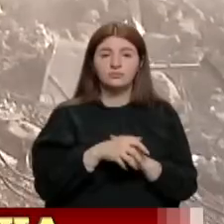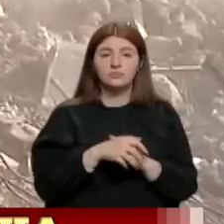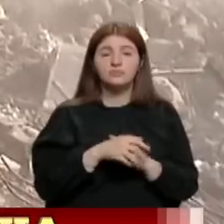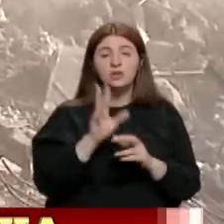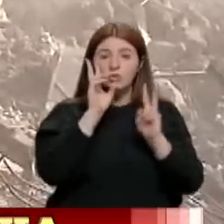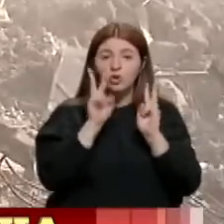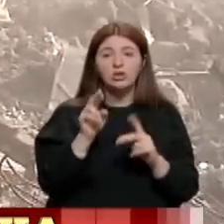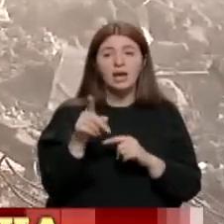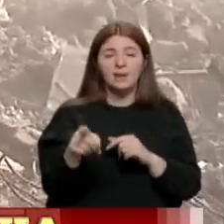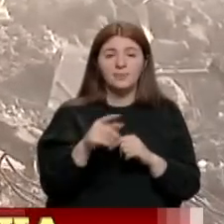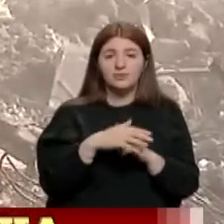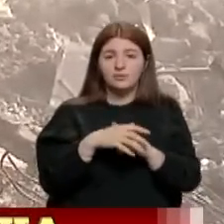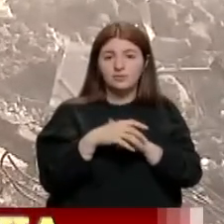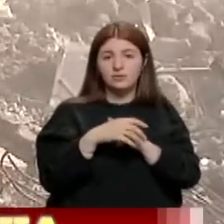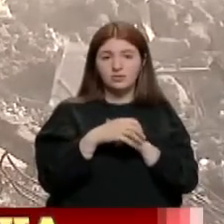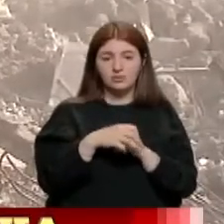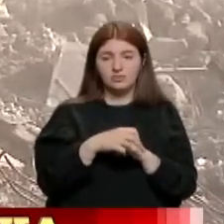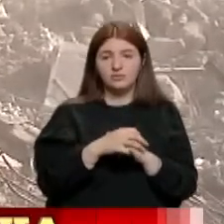Ve